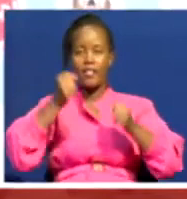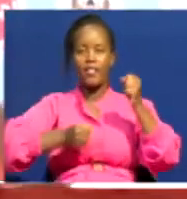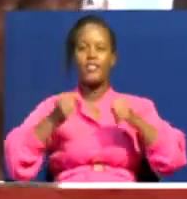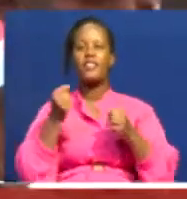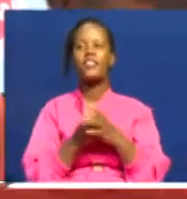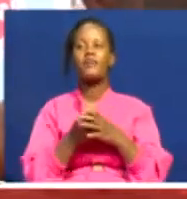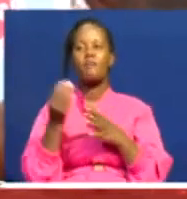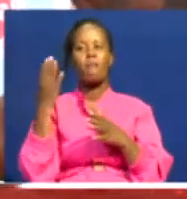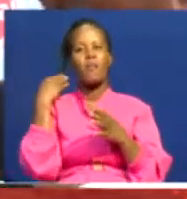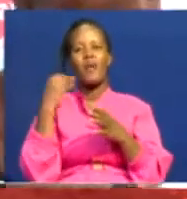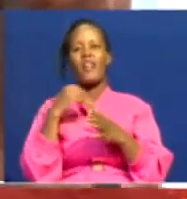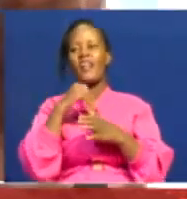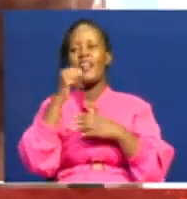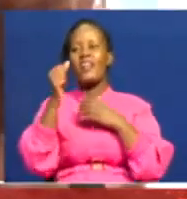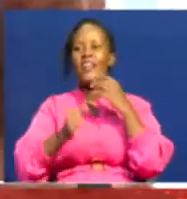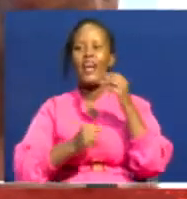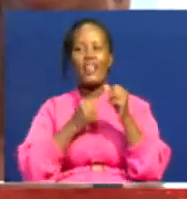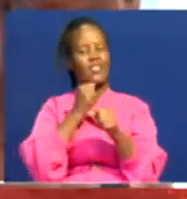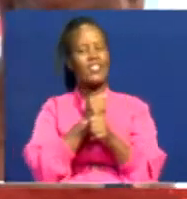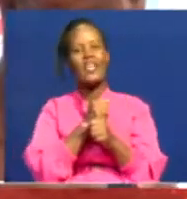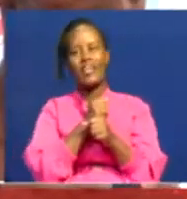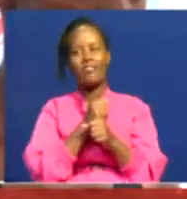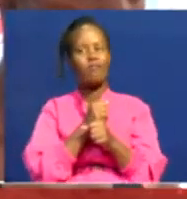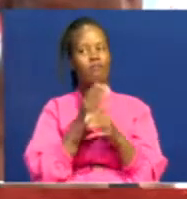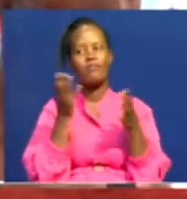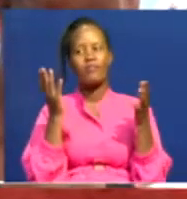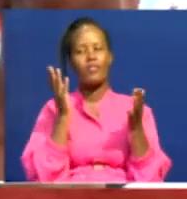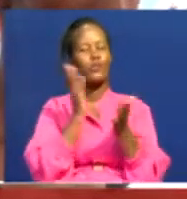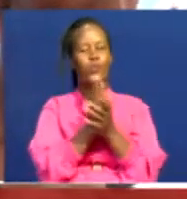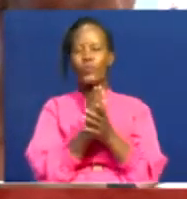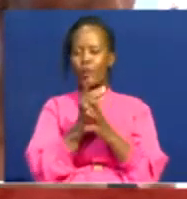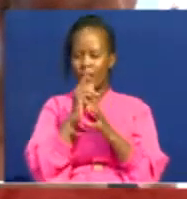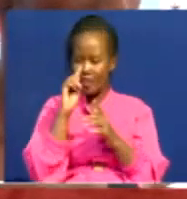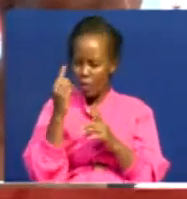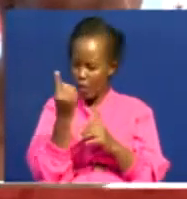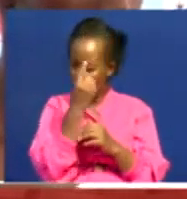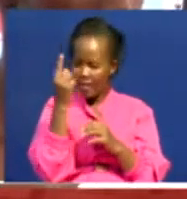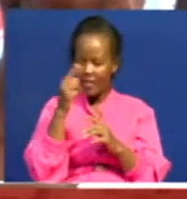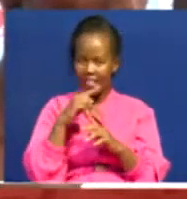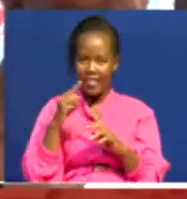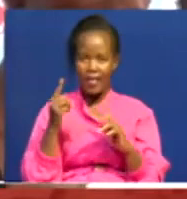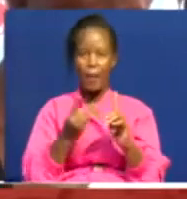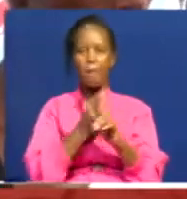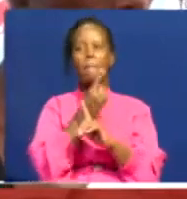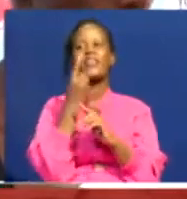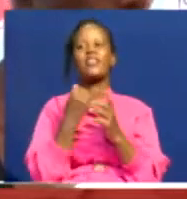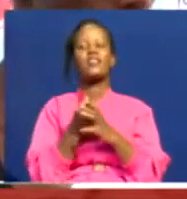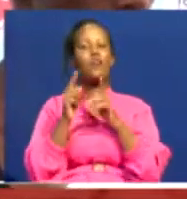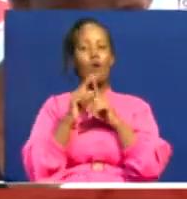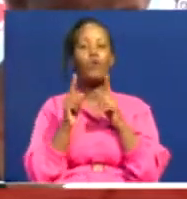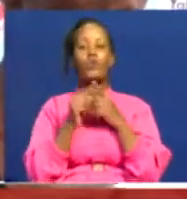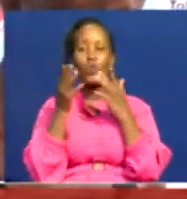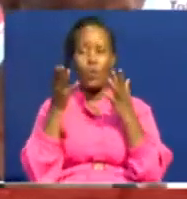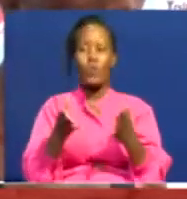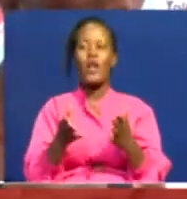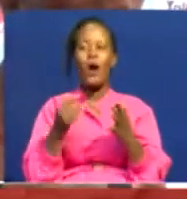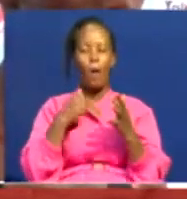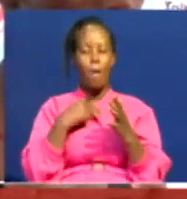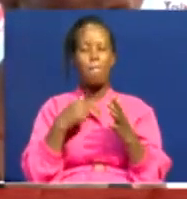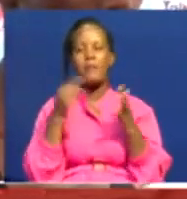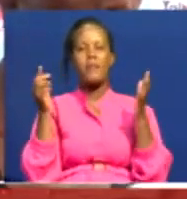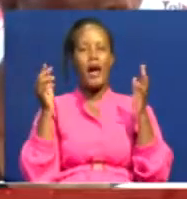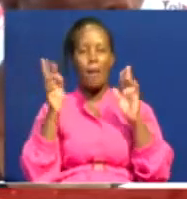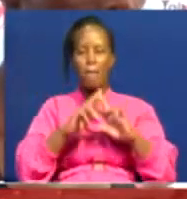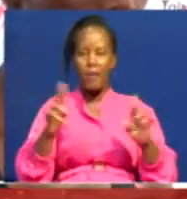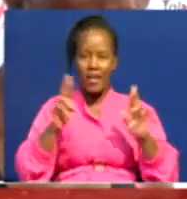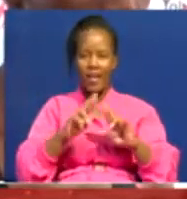year. And let me say, it was just the beginning. It was the beginning. I'm now approaching to be one of the best.